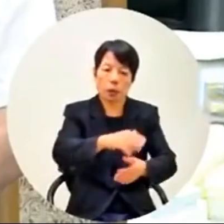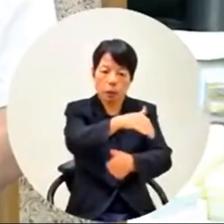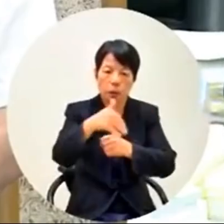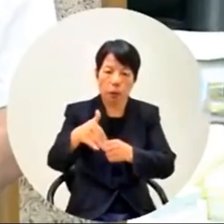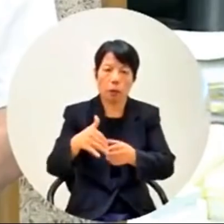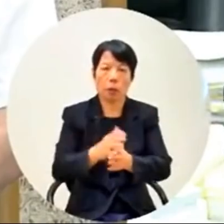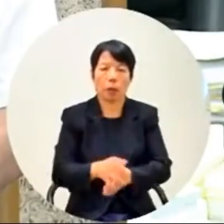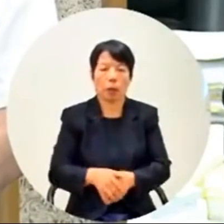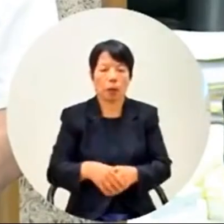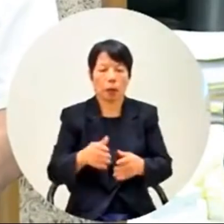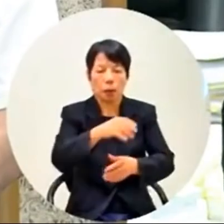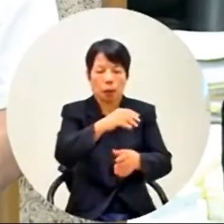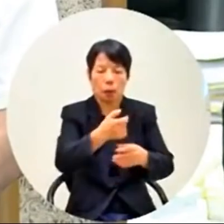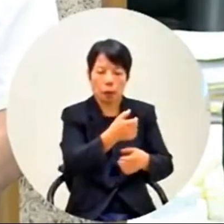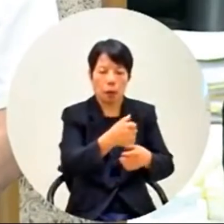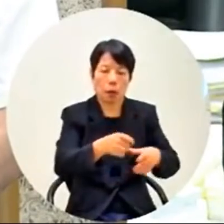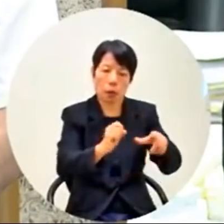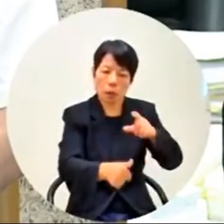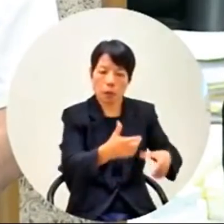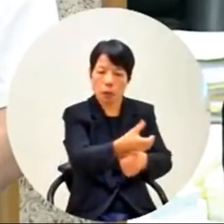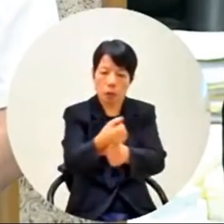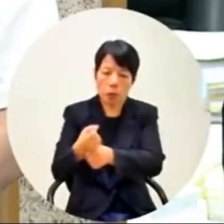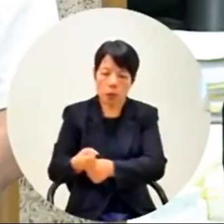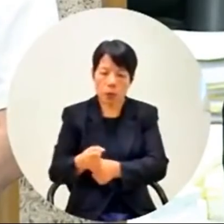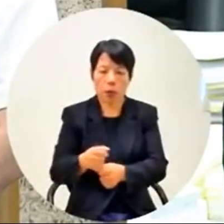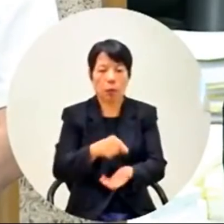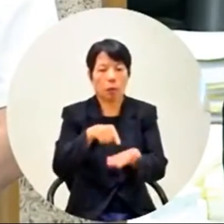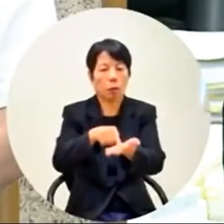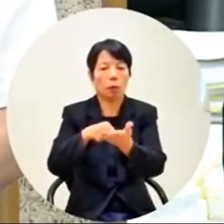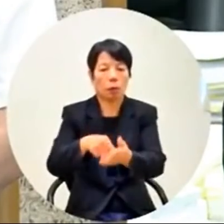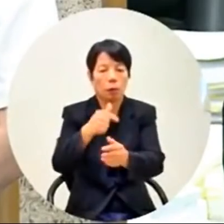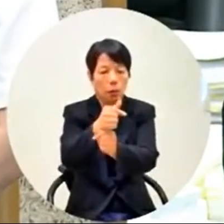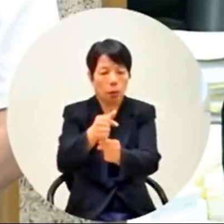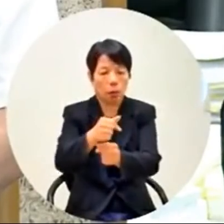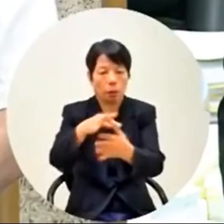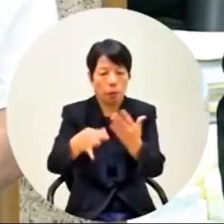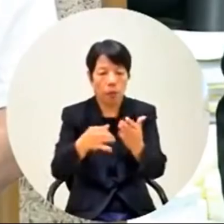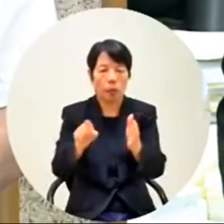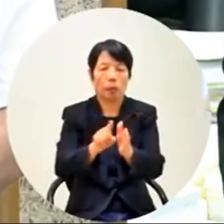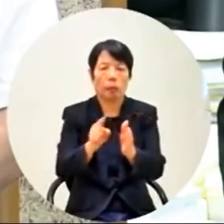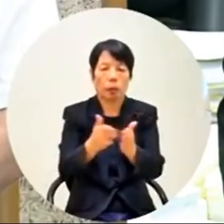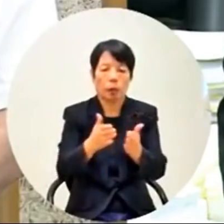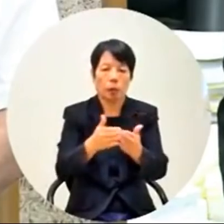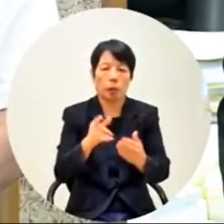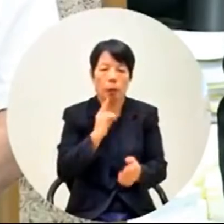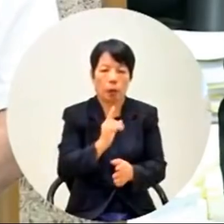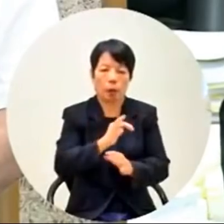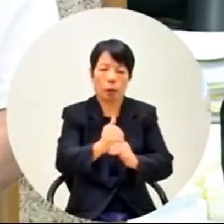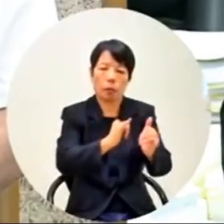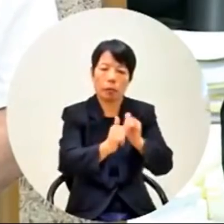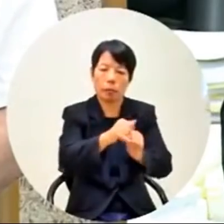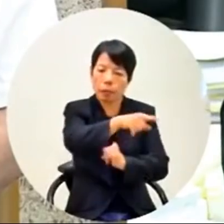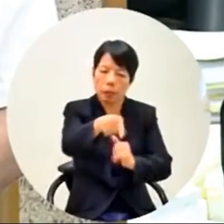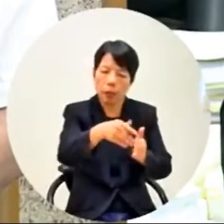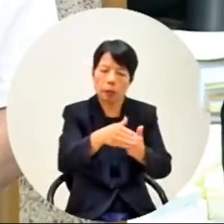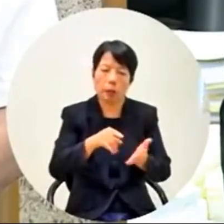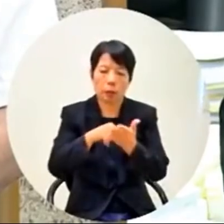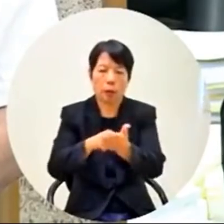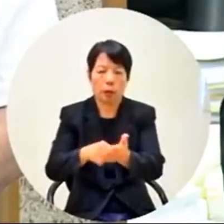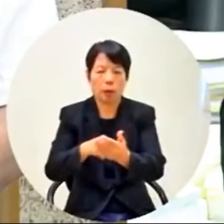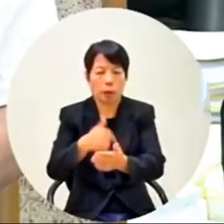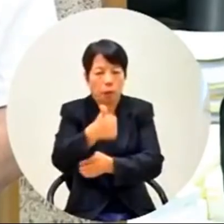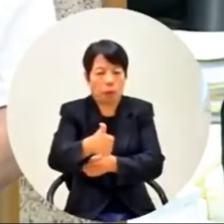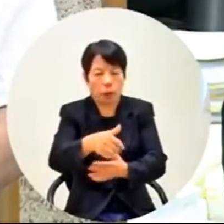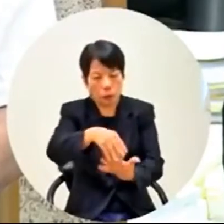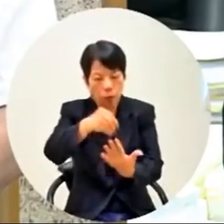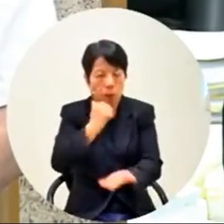招商说明会，还有订定征选标准，然后再征选其他民间申请人，选出最优申请人。所以这个